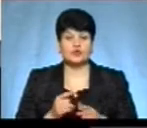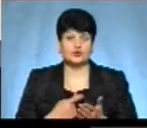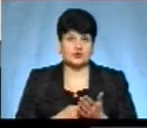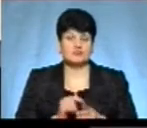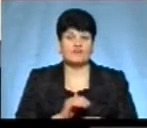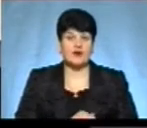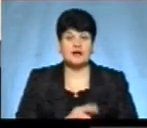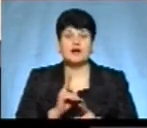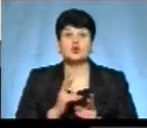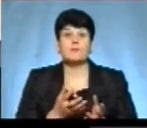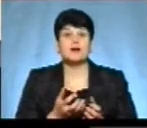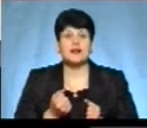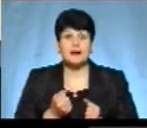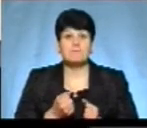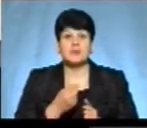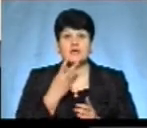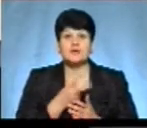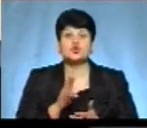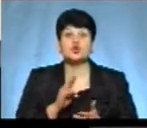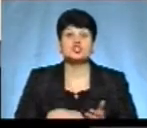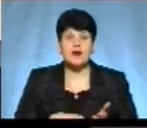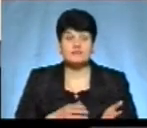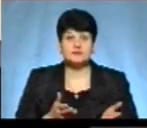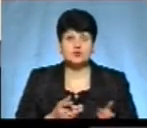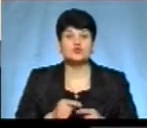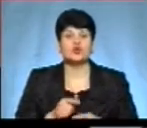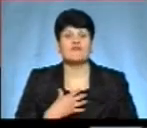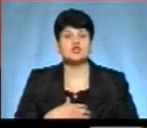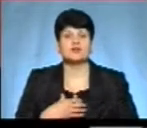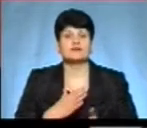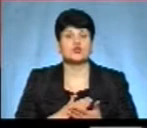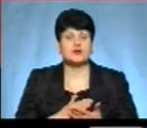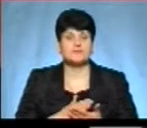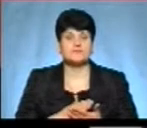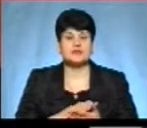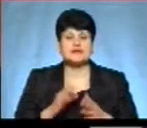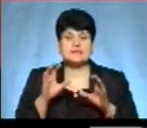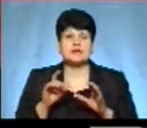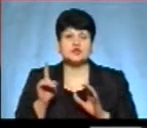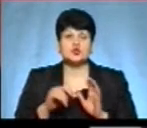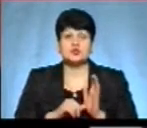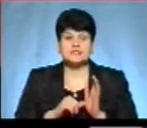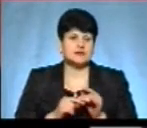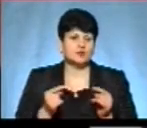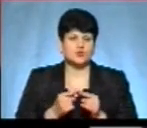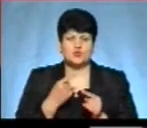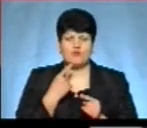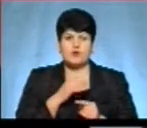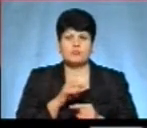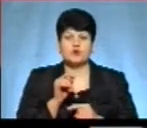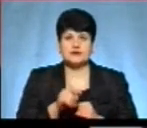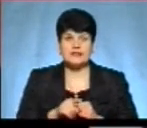а тих, хто бере, передбачено штраф. Так, тому тут важливо. Тому що стаття 160, вона чітко говорить про те, що